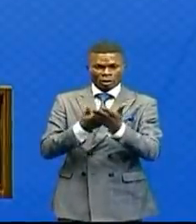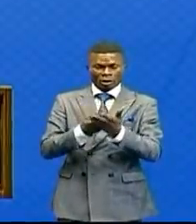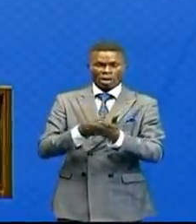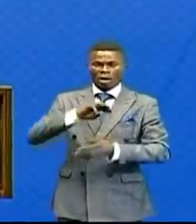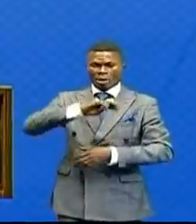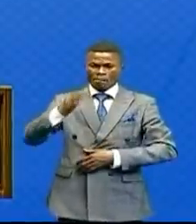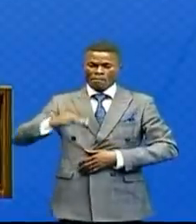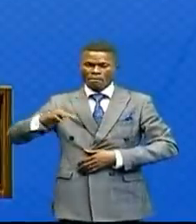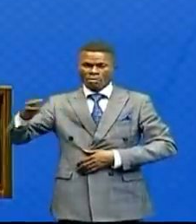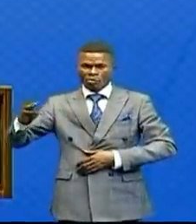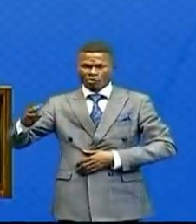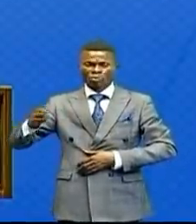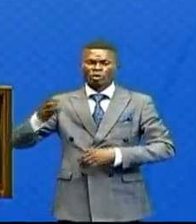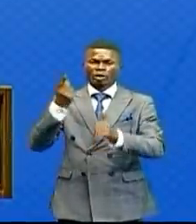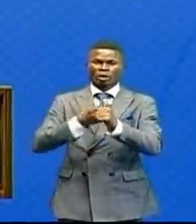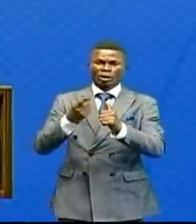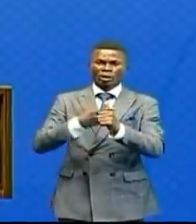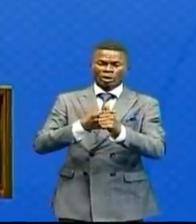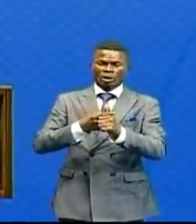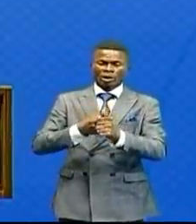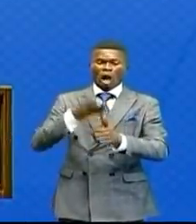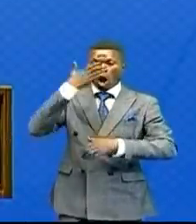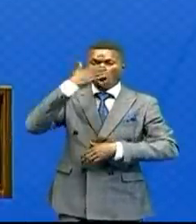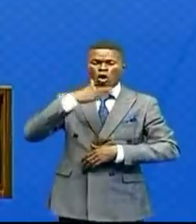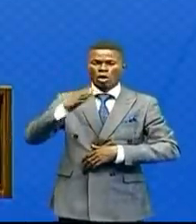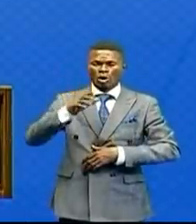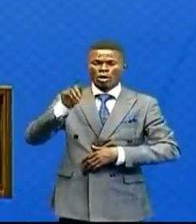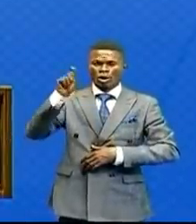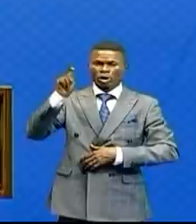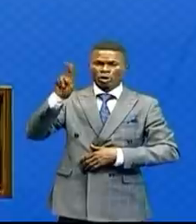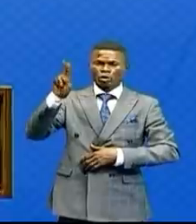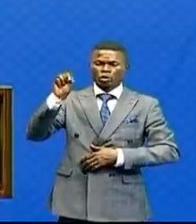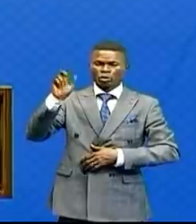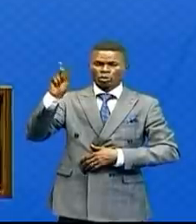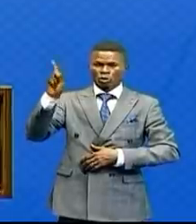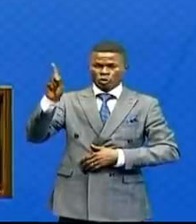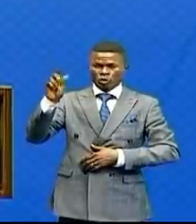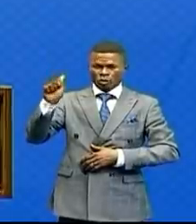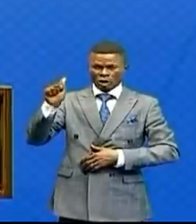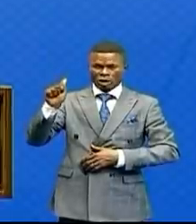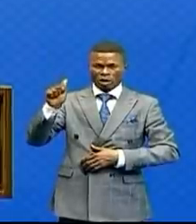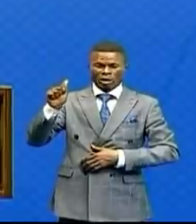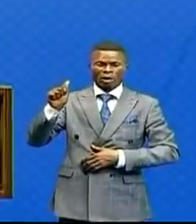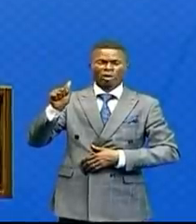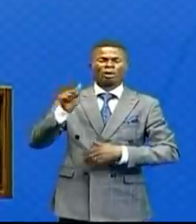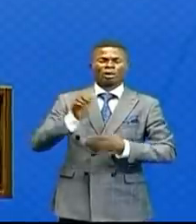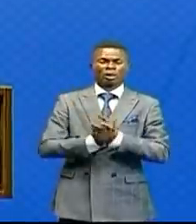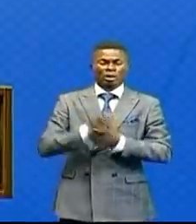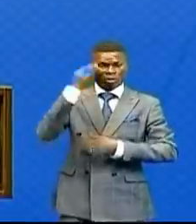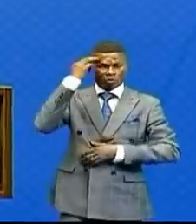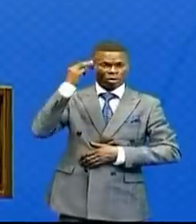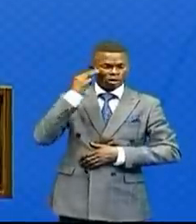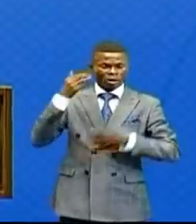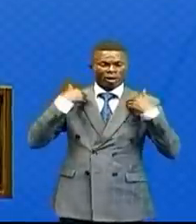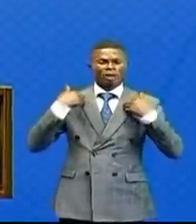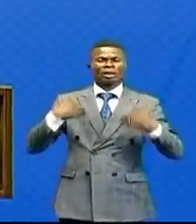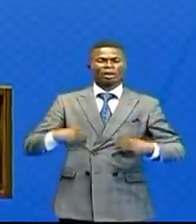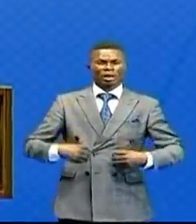Maniema, plus particulièrement dans les zones de santé de Tunda, dans la zone de santé de Tunda. Le